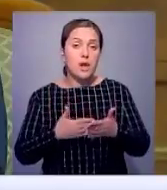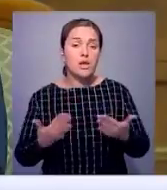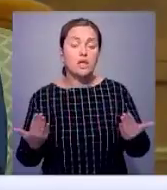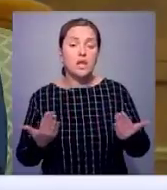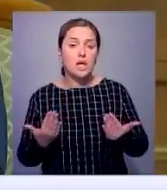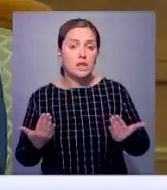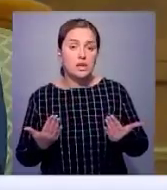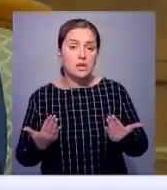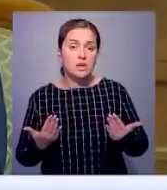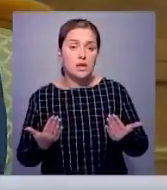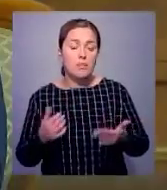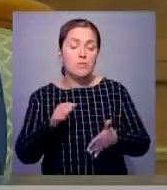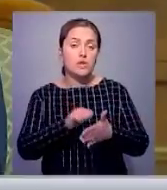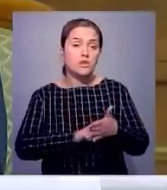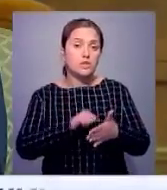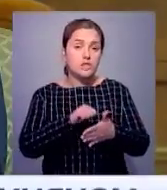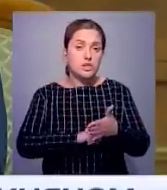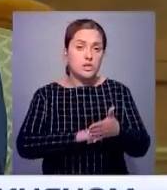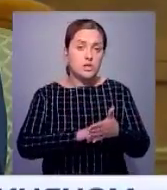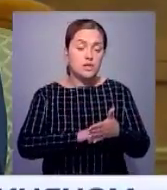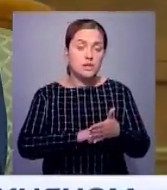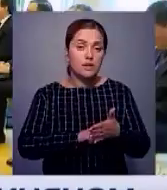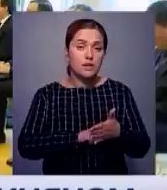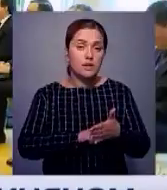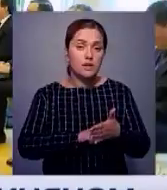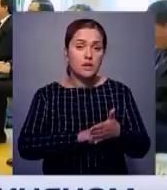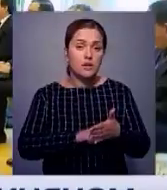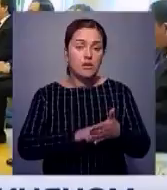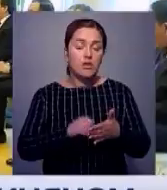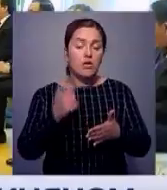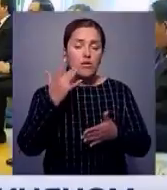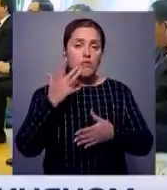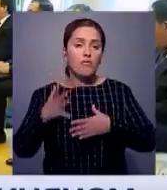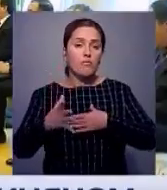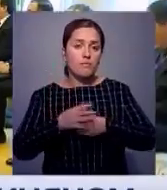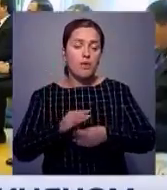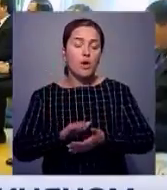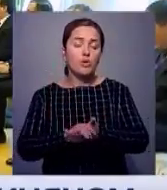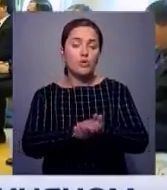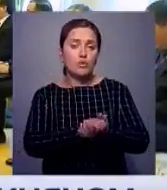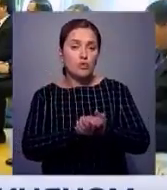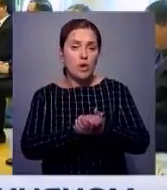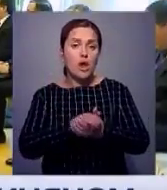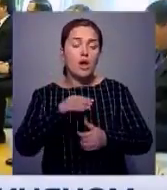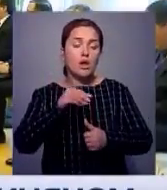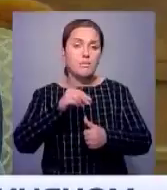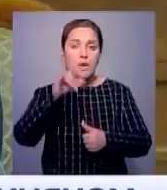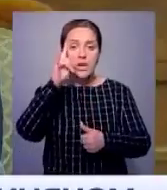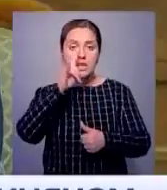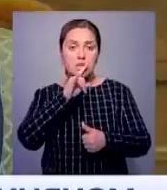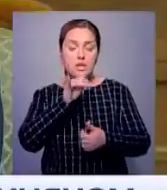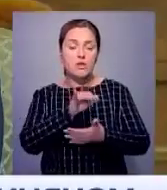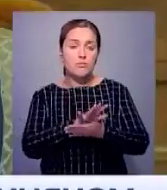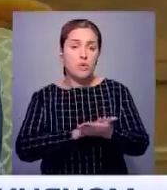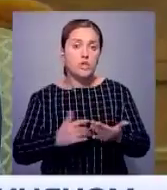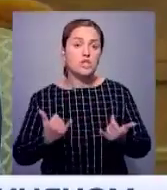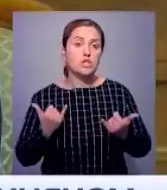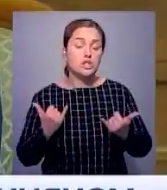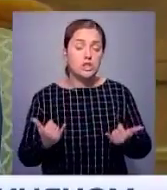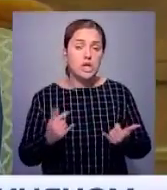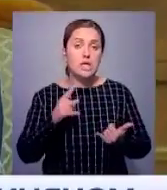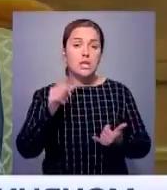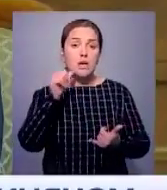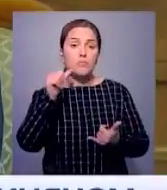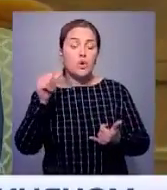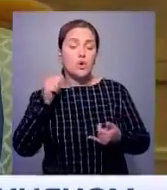каких-то действий, которые бы ухудшали, бы омрачали наши отношения. И это продолжается сейчас. За прошлый